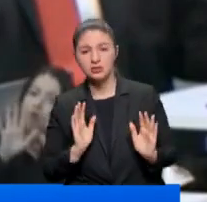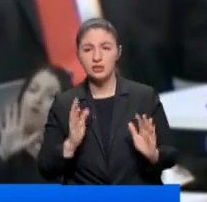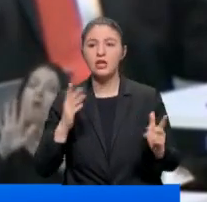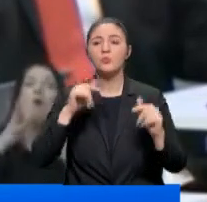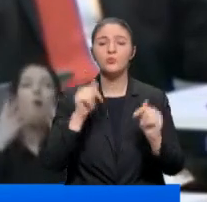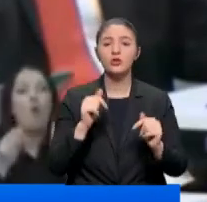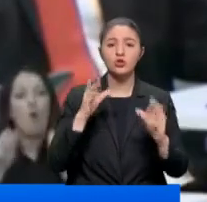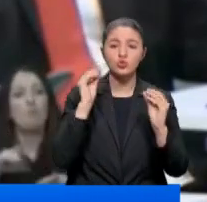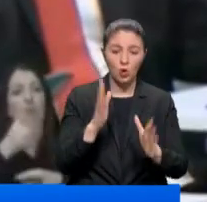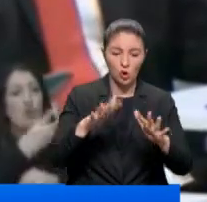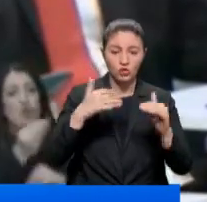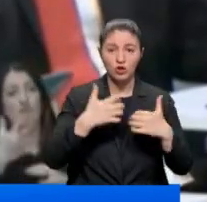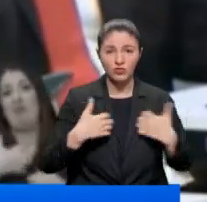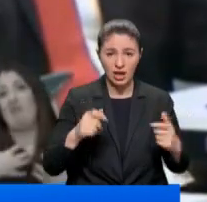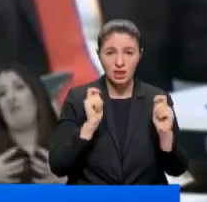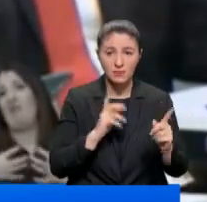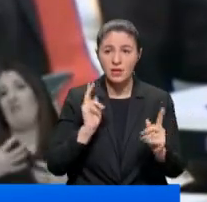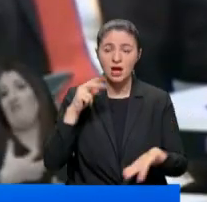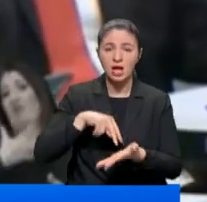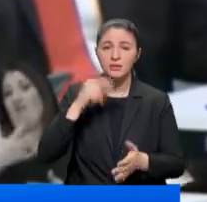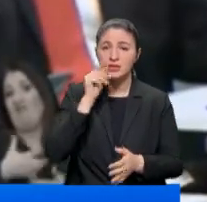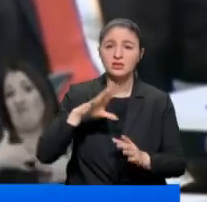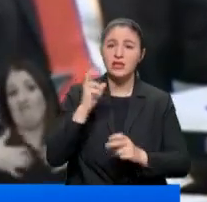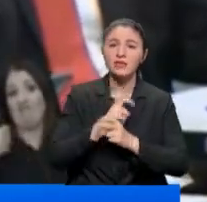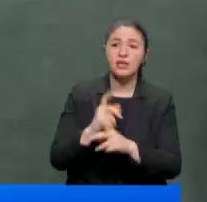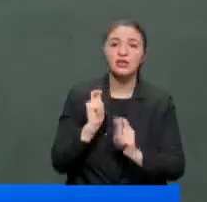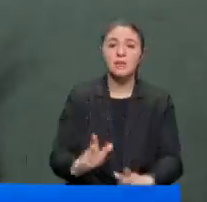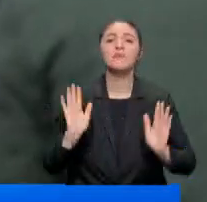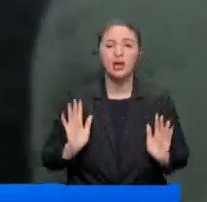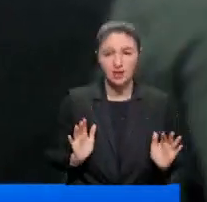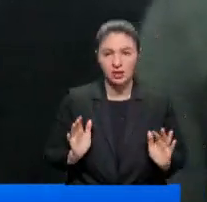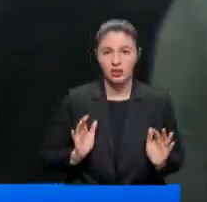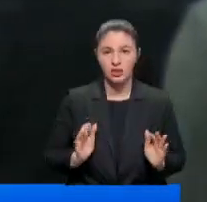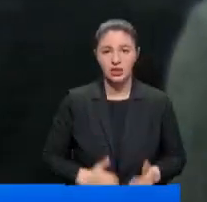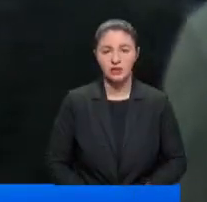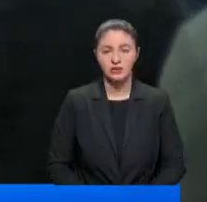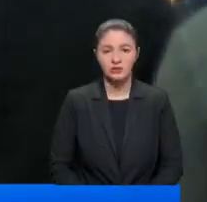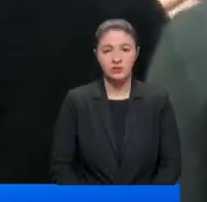Yani burada çoğunluğunuza güvenip kalkıp insanları tehdit etmeyin.